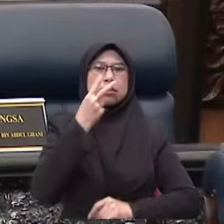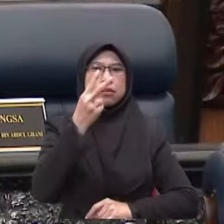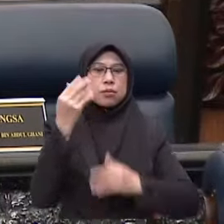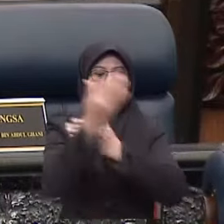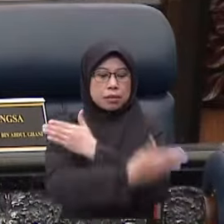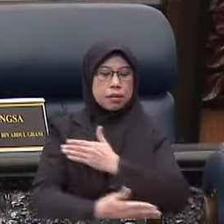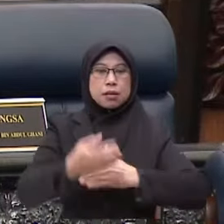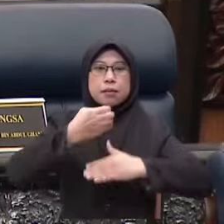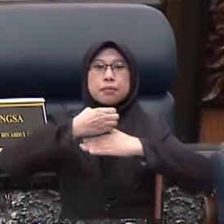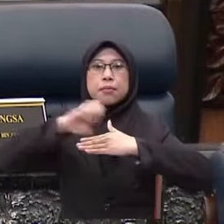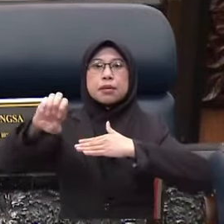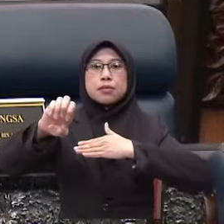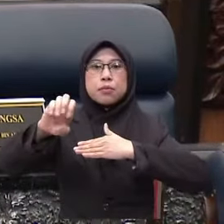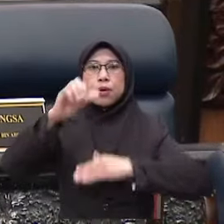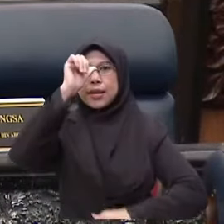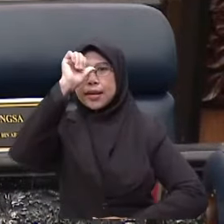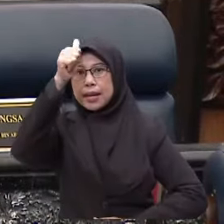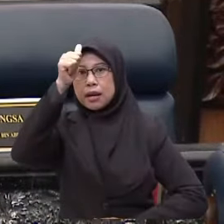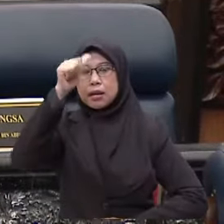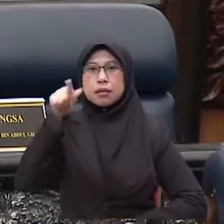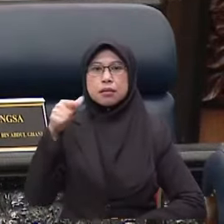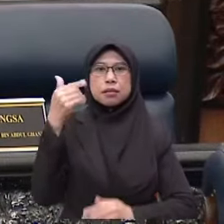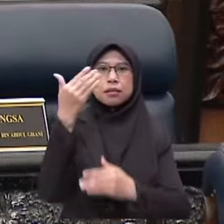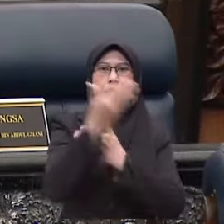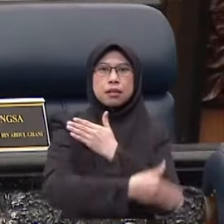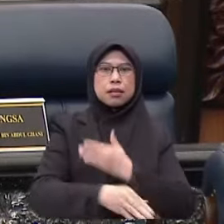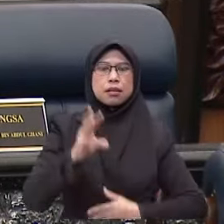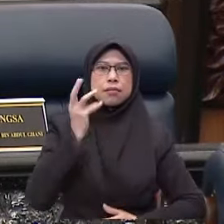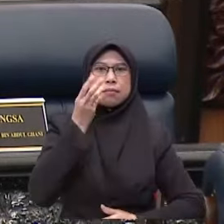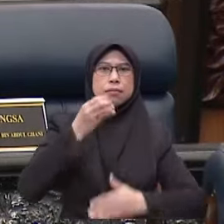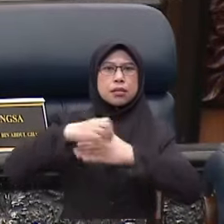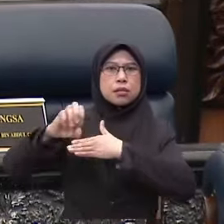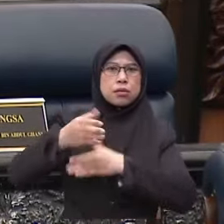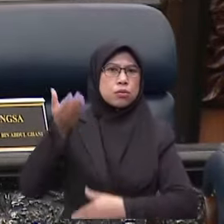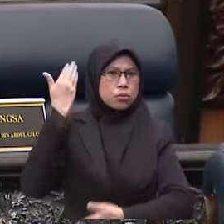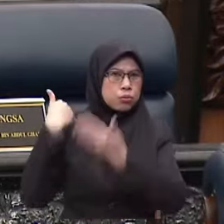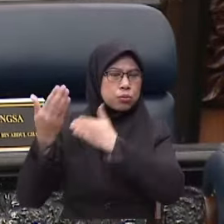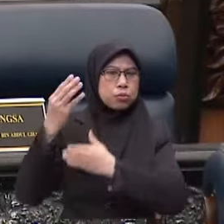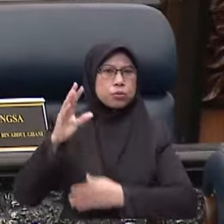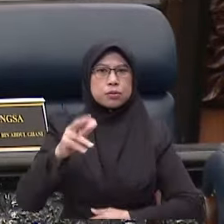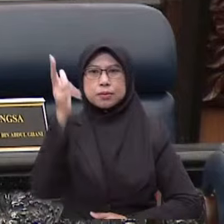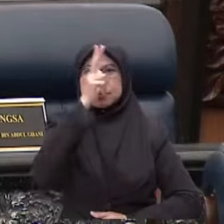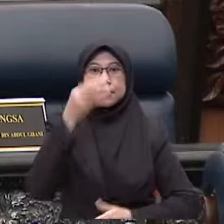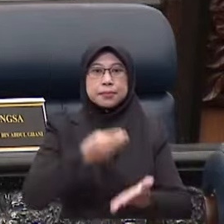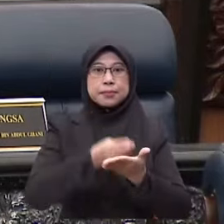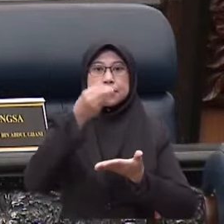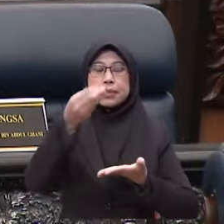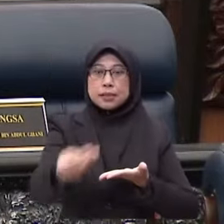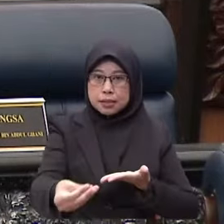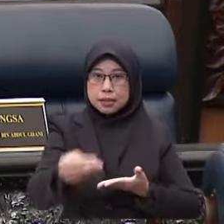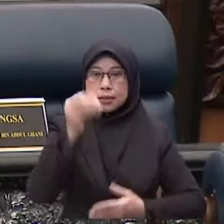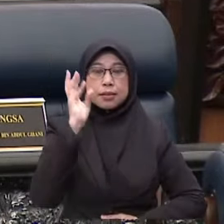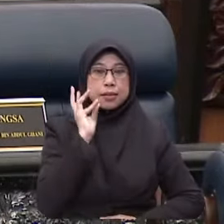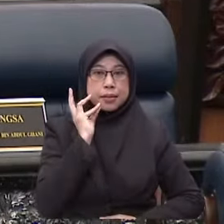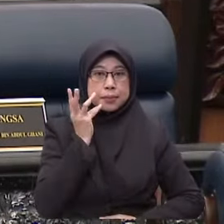negaraeksp beras Ind kerajaan beli